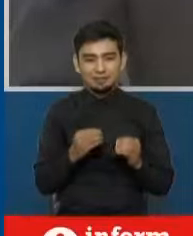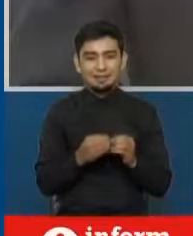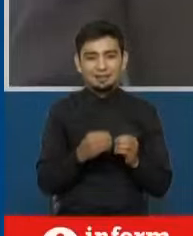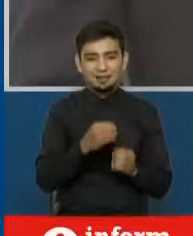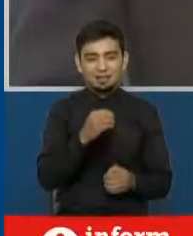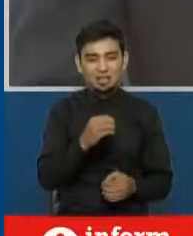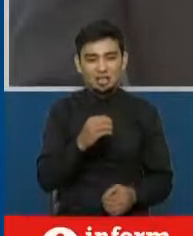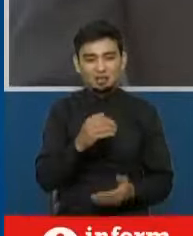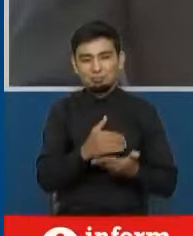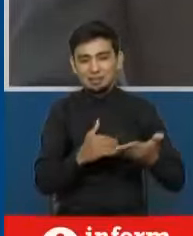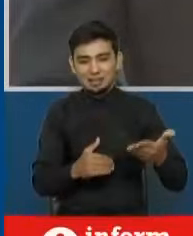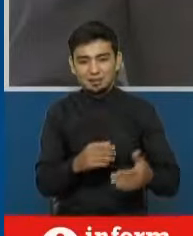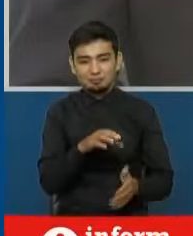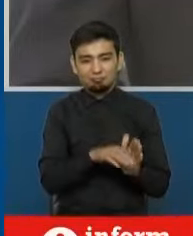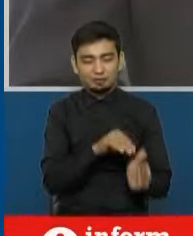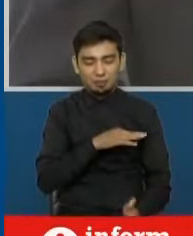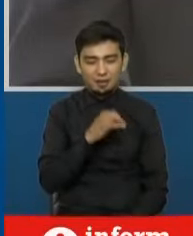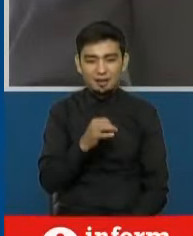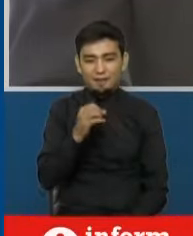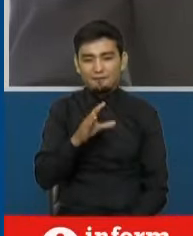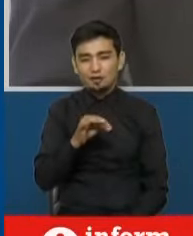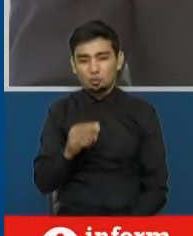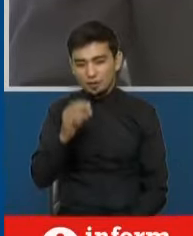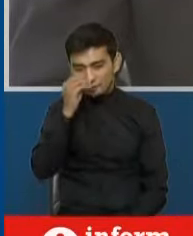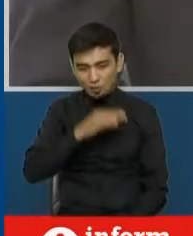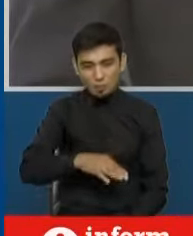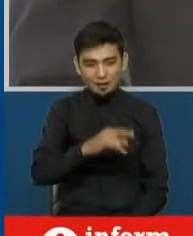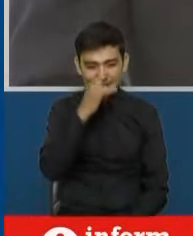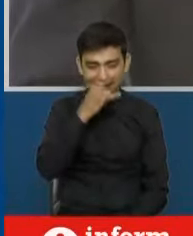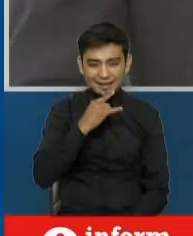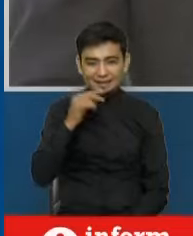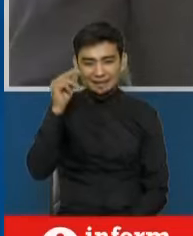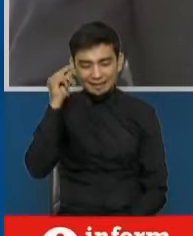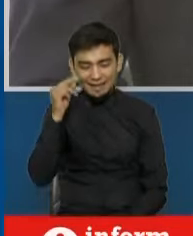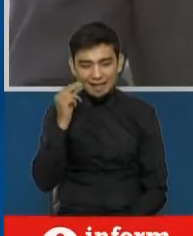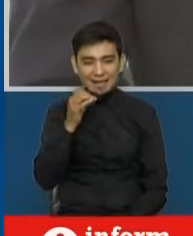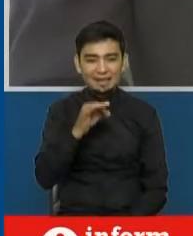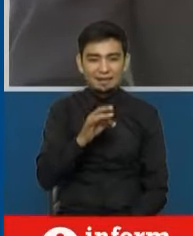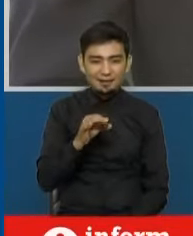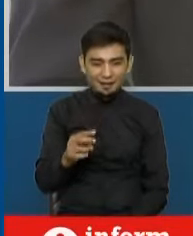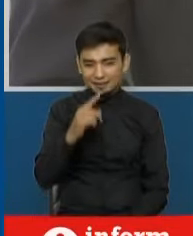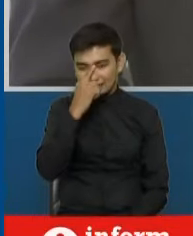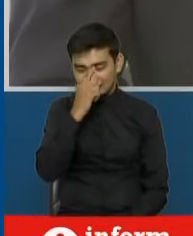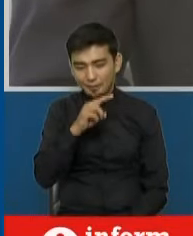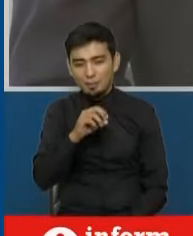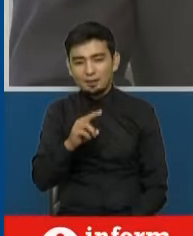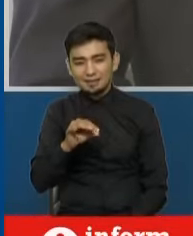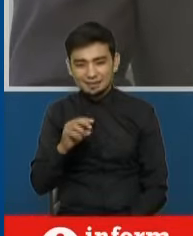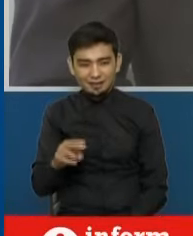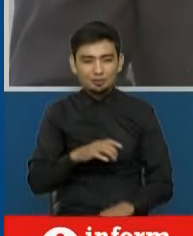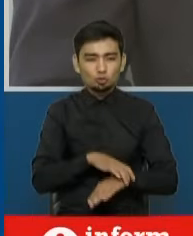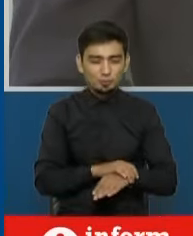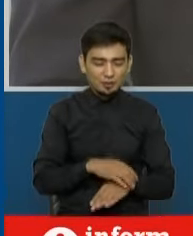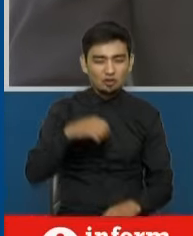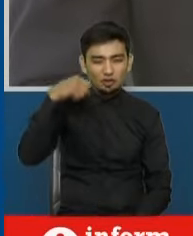членом. Помимо этой страны Восточной Европы, туда входят Казахстан, Китай, Россия, Иран, Индия, Пакистан, Таджикистан,